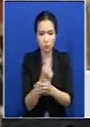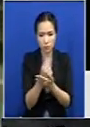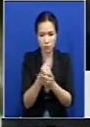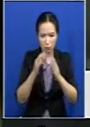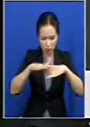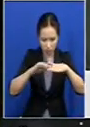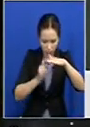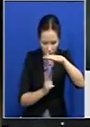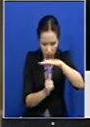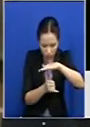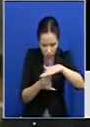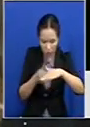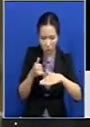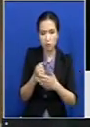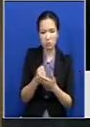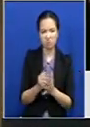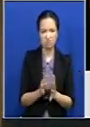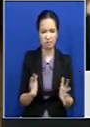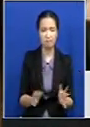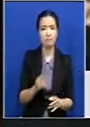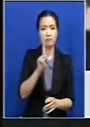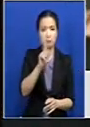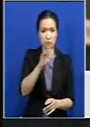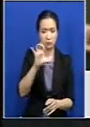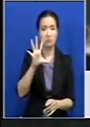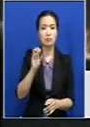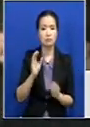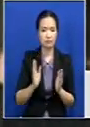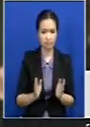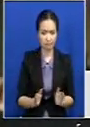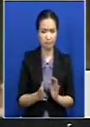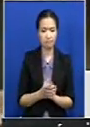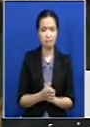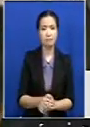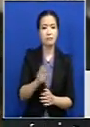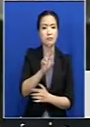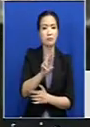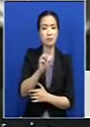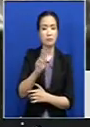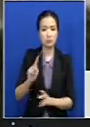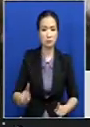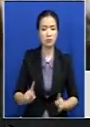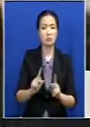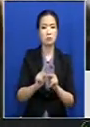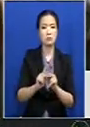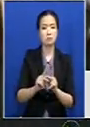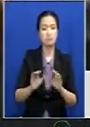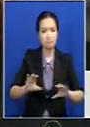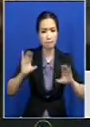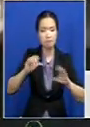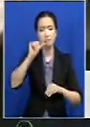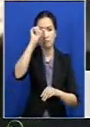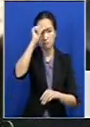ที่ติดอยู่ใต้ซากค่ะคาดว่าอาจจะมีมากถึง150คนทางด้านรัฐมนตรีมหาดไทยอินเดียนายรัชนาสิ